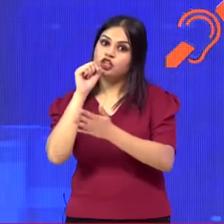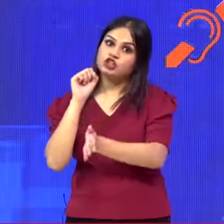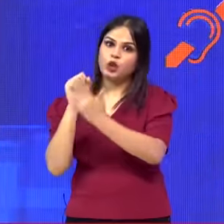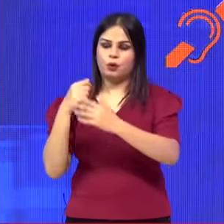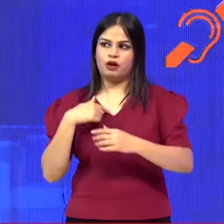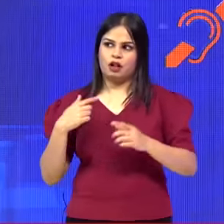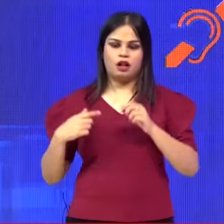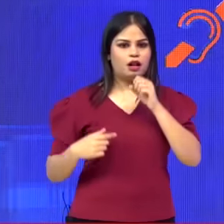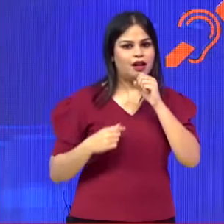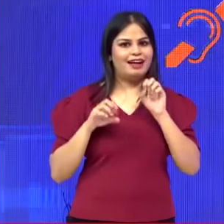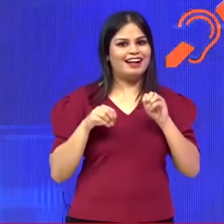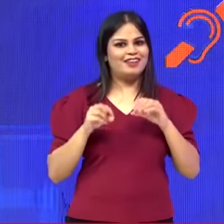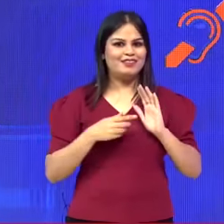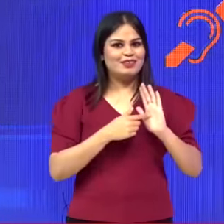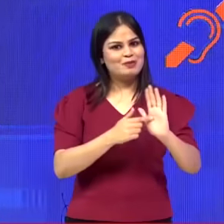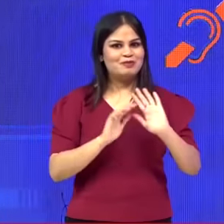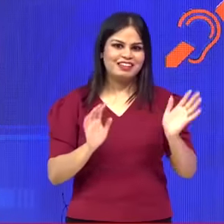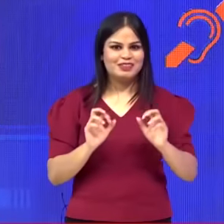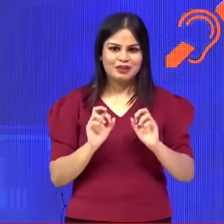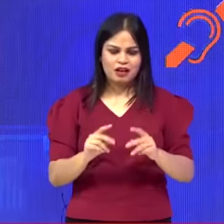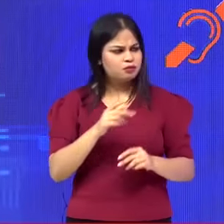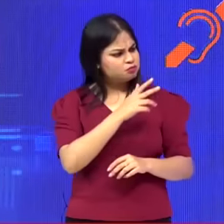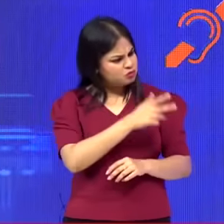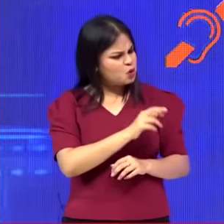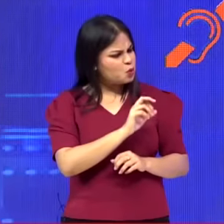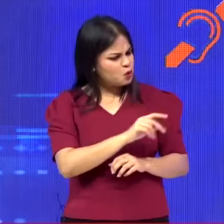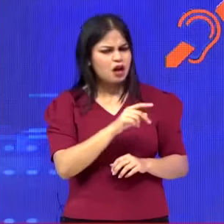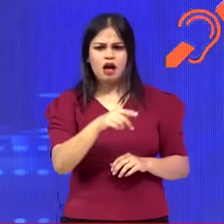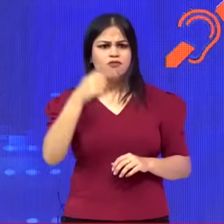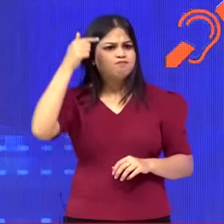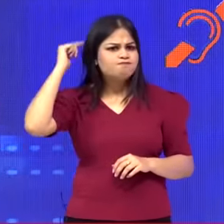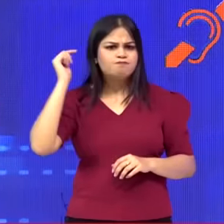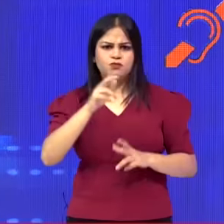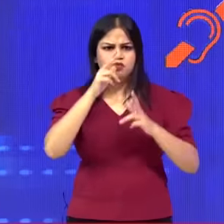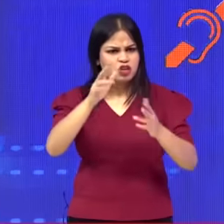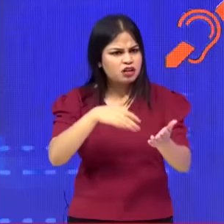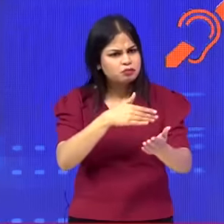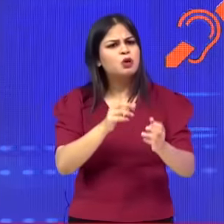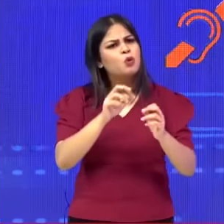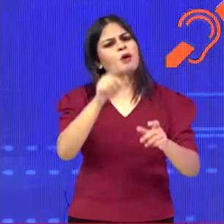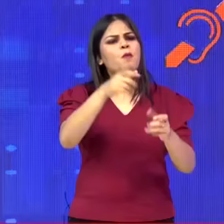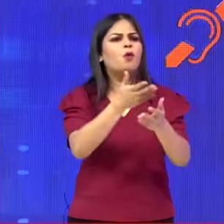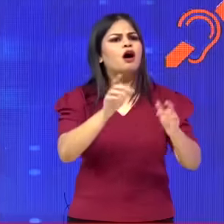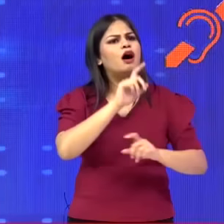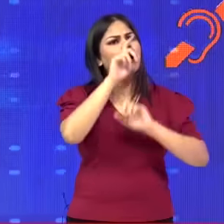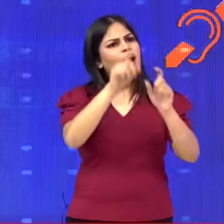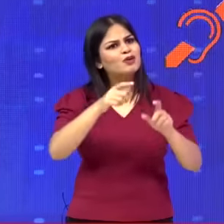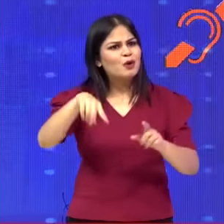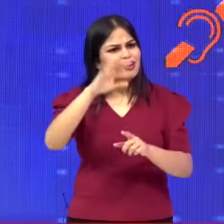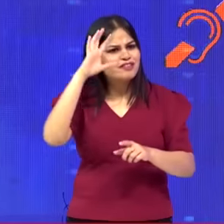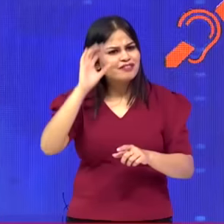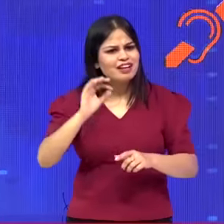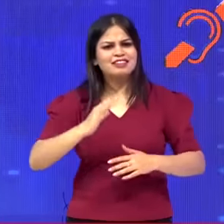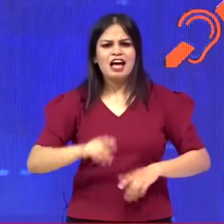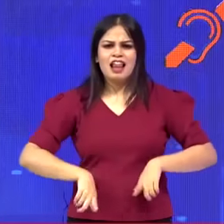तो आई सेड ओके योर रिक्वेस्ट, आमिर इज रिक्वेस्ट इन आल सिंग. आई सेड डू यू नो जिए तो जिए टू द म्यूजिशियंस. या